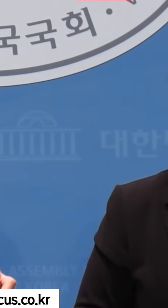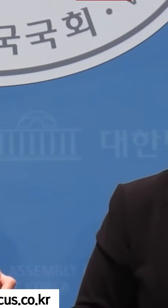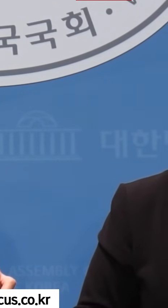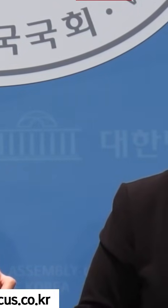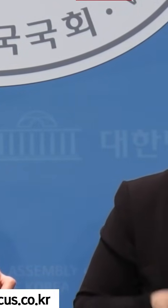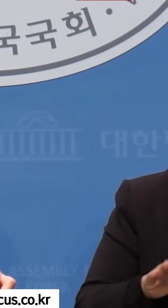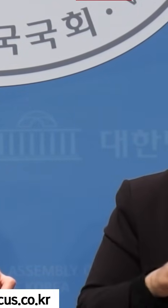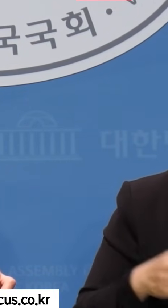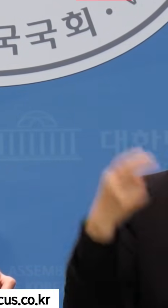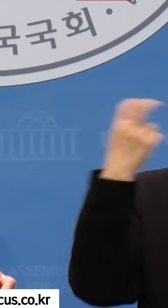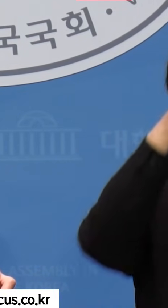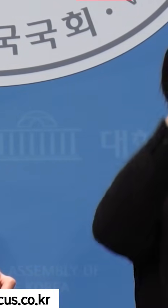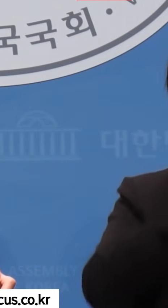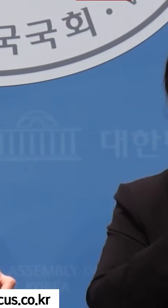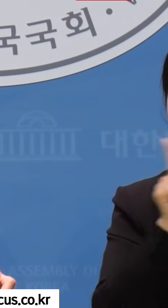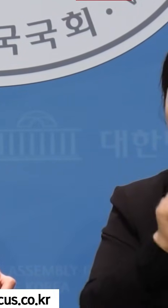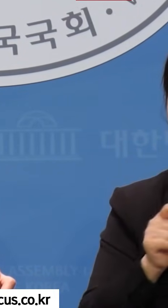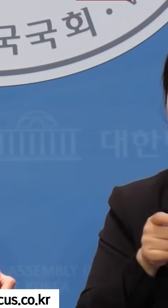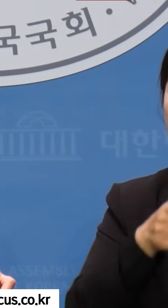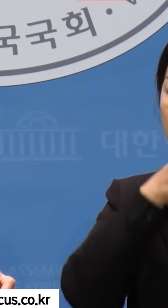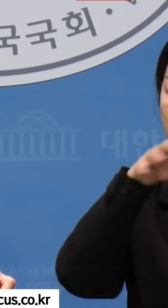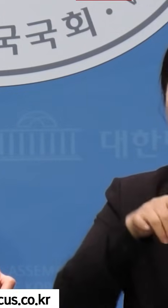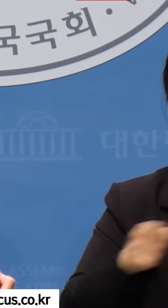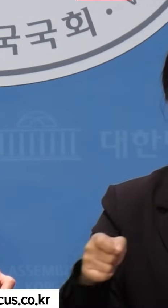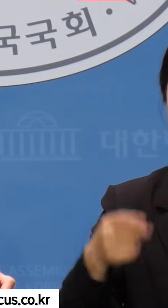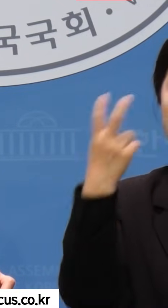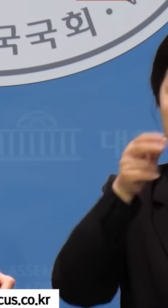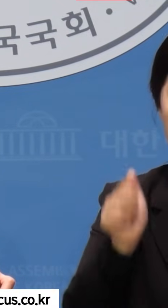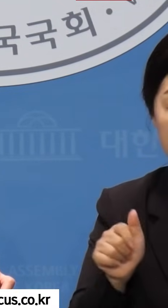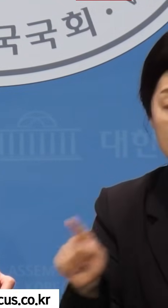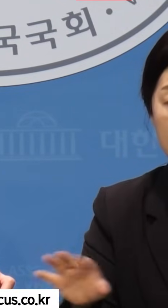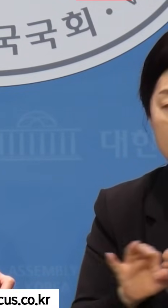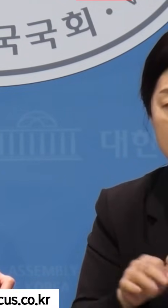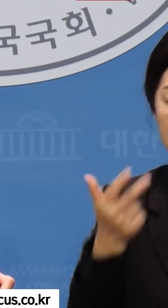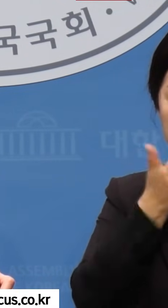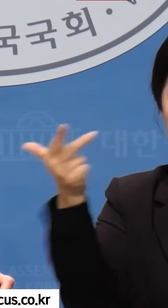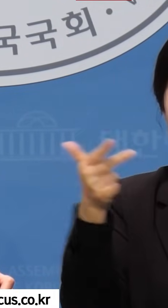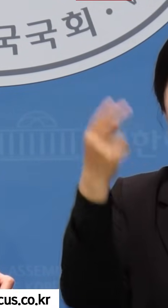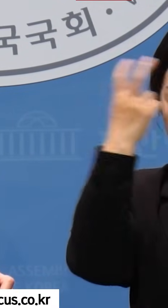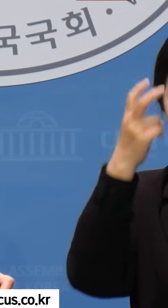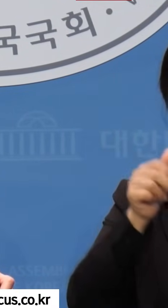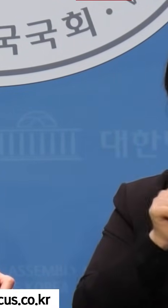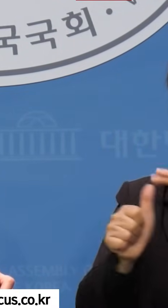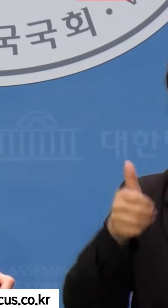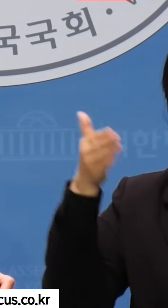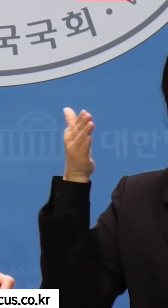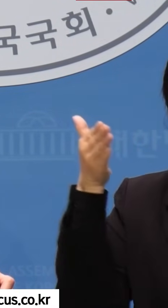늘었다고 해요. 수원지검 같은 경우는 이재명 대표를 수사하는